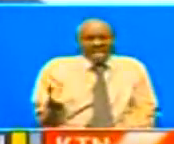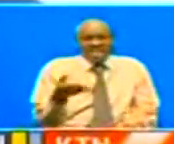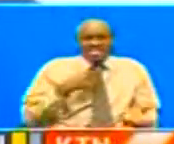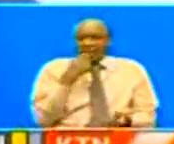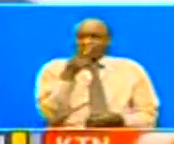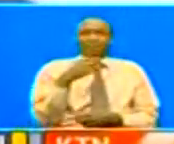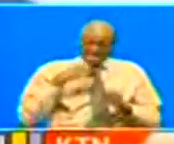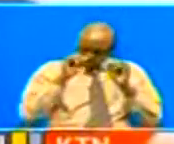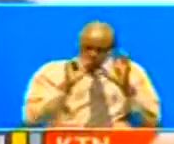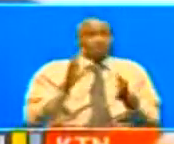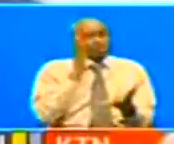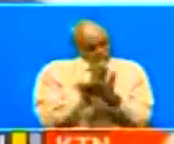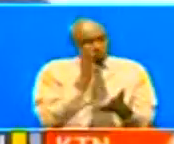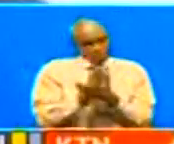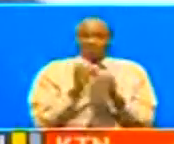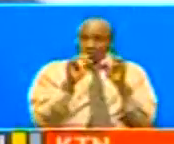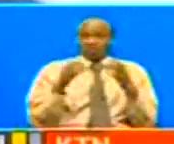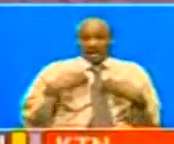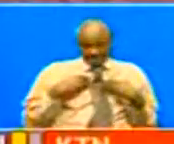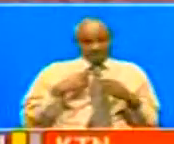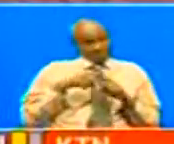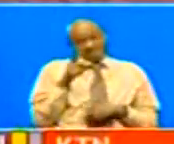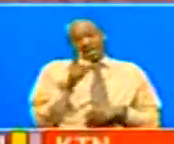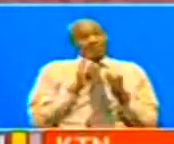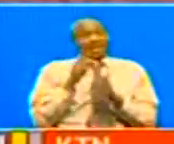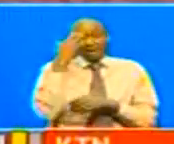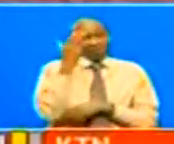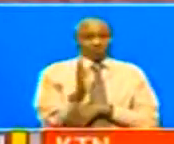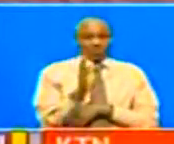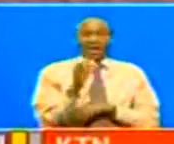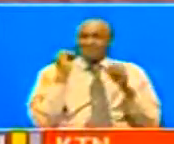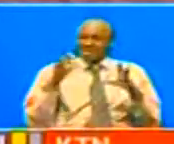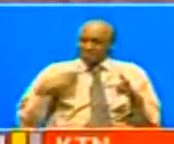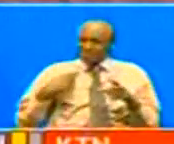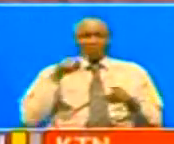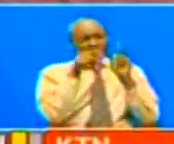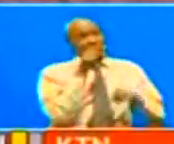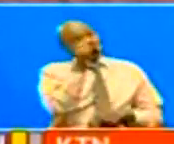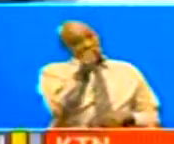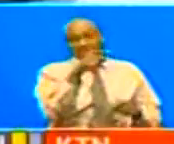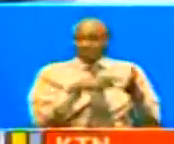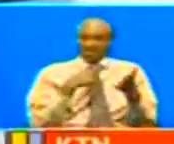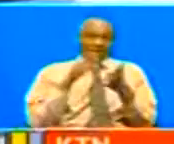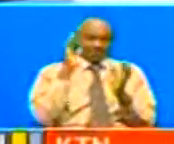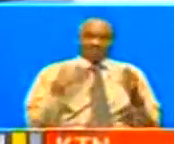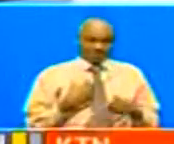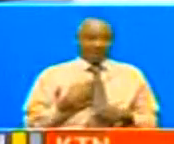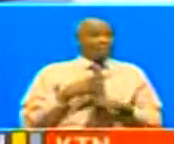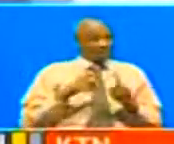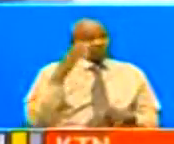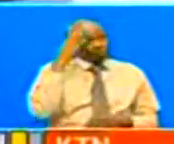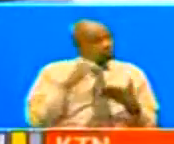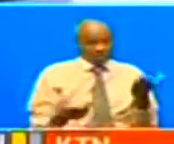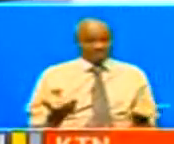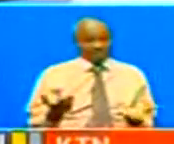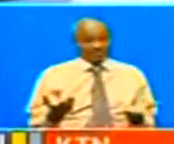was the coach. I'll never run away saying that I was not the coach. Wengi wamemwelekezea Claudio kidole cha lawama. But you see things and then you